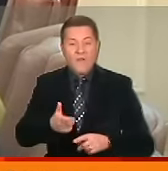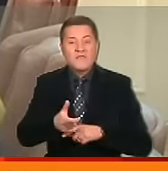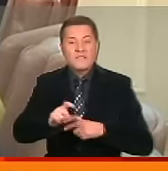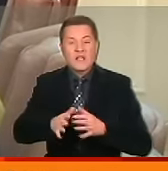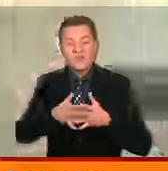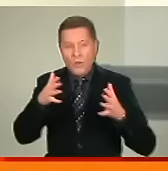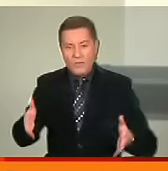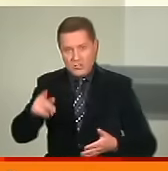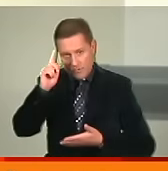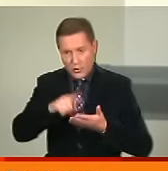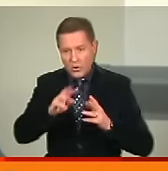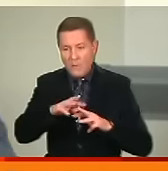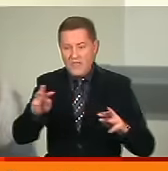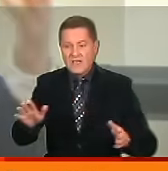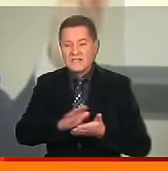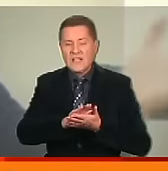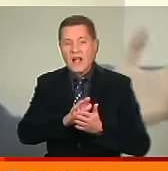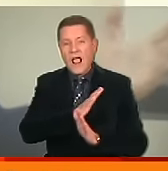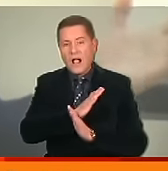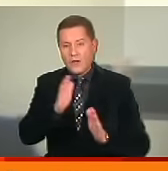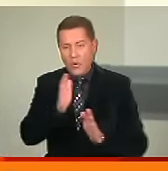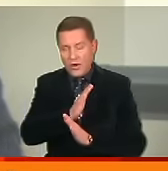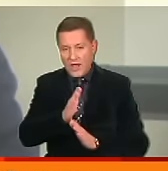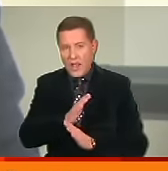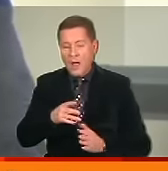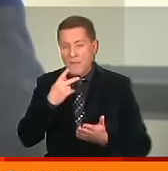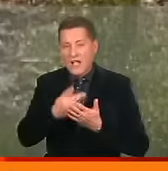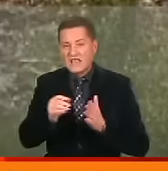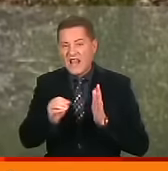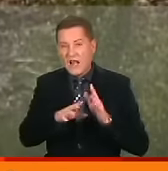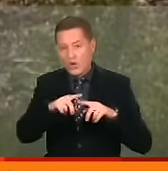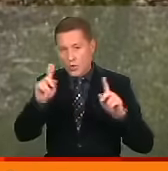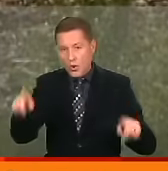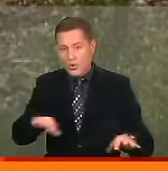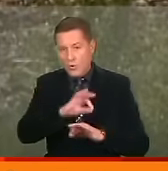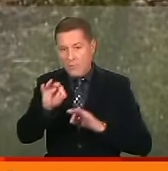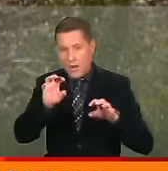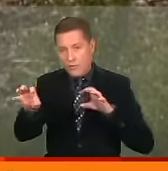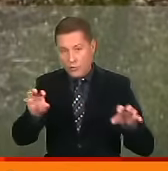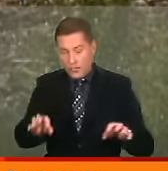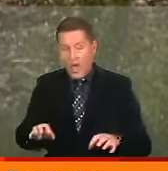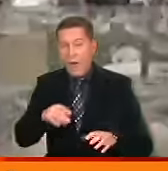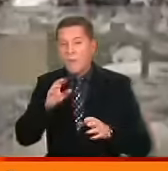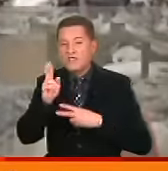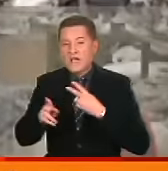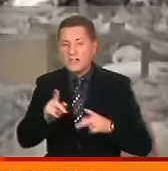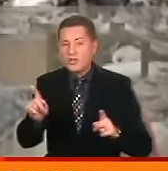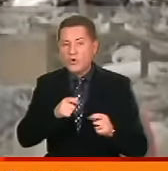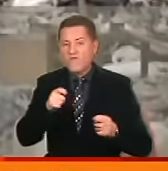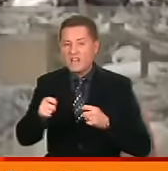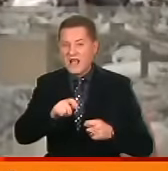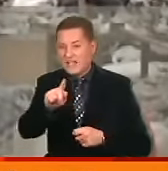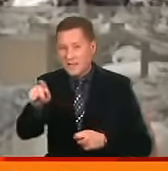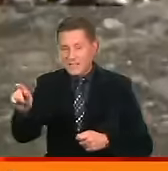переконаний міністр екології. Остап Семерак презентував електронну мапу сміттєзвалищ і поскаржився, що влада на місцях не завжди